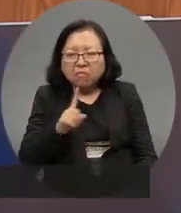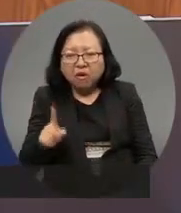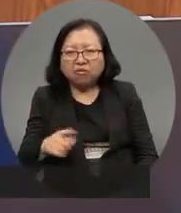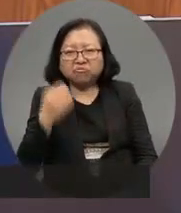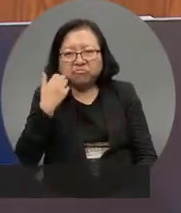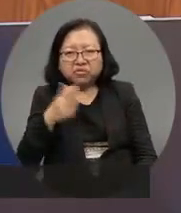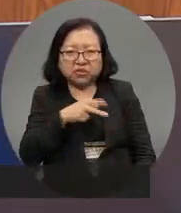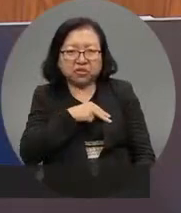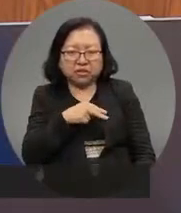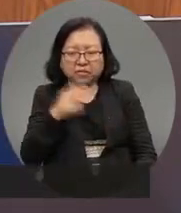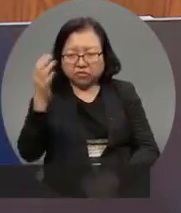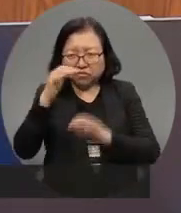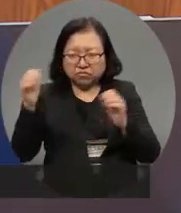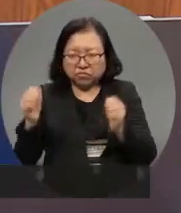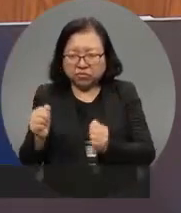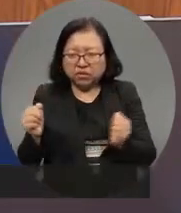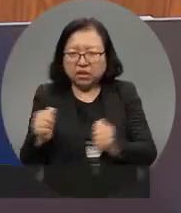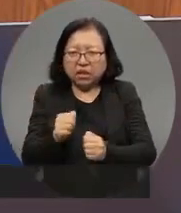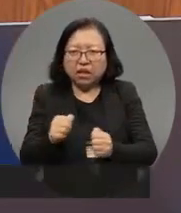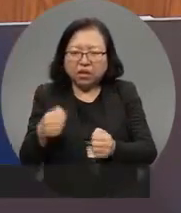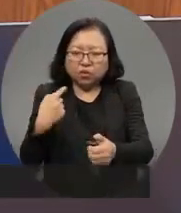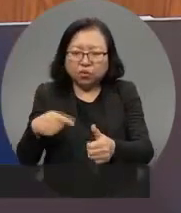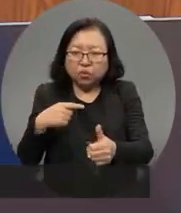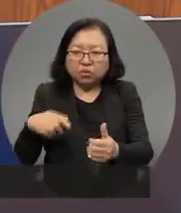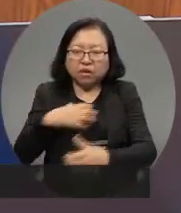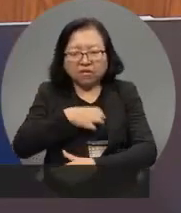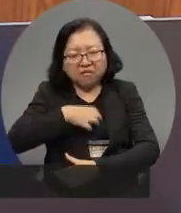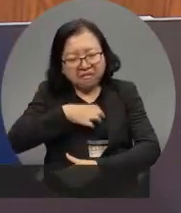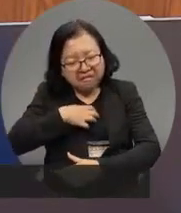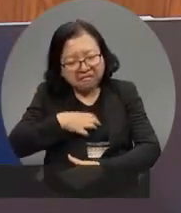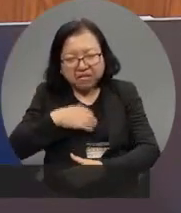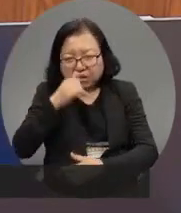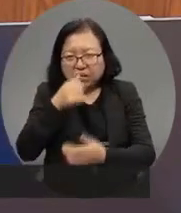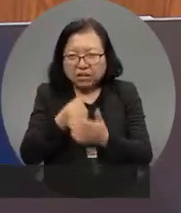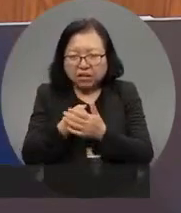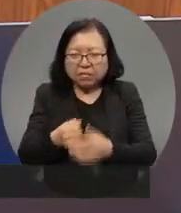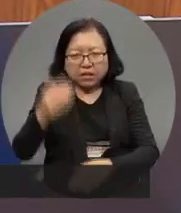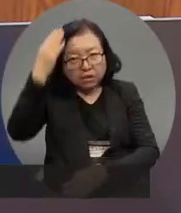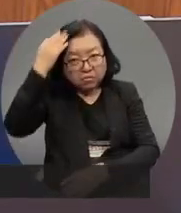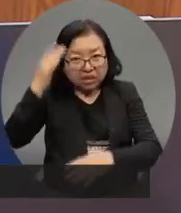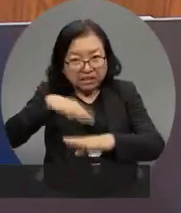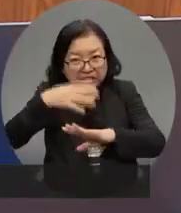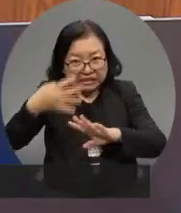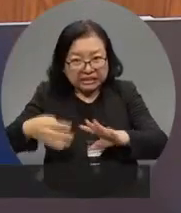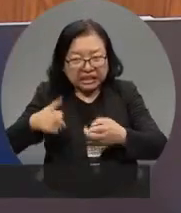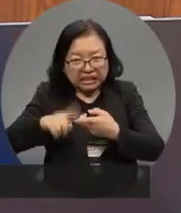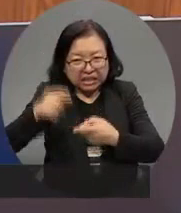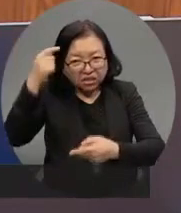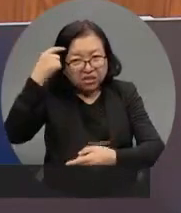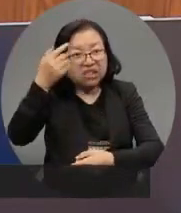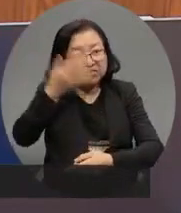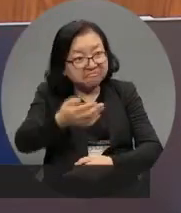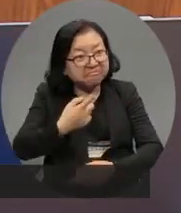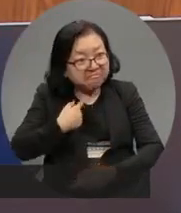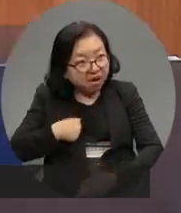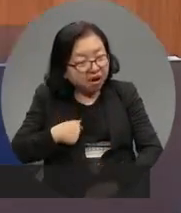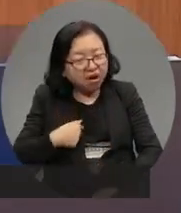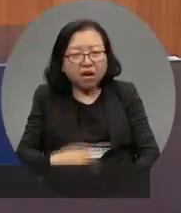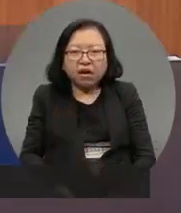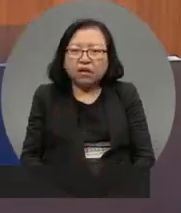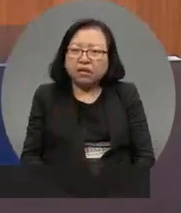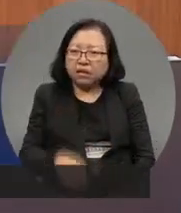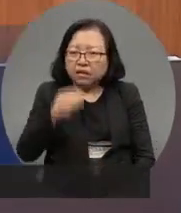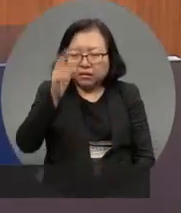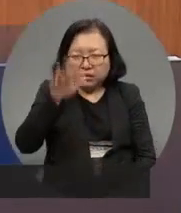충북의 교육을 많이 걱정하신 나머지 이 블랙리스트 관련해서 질문을 하신 걸로 알고 있습니다.